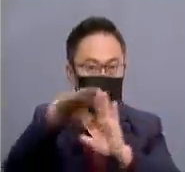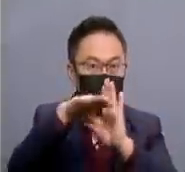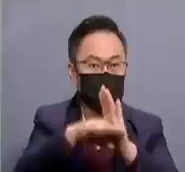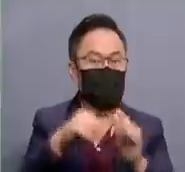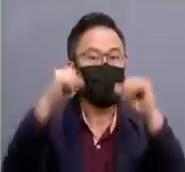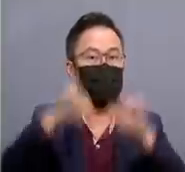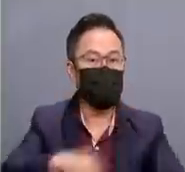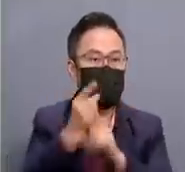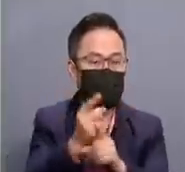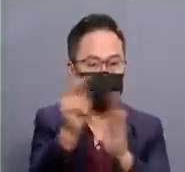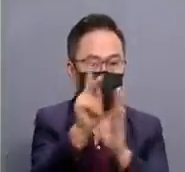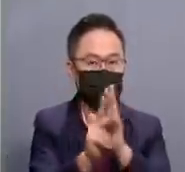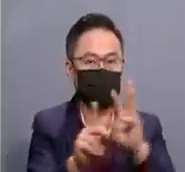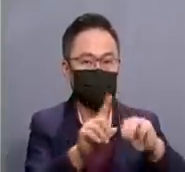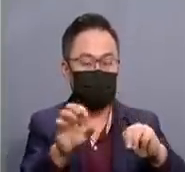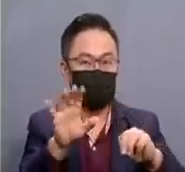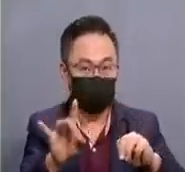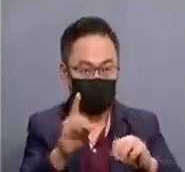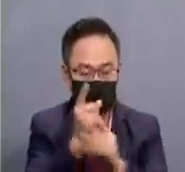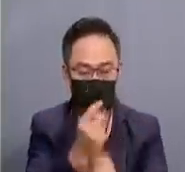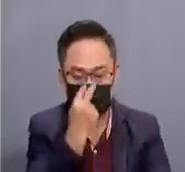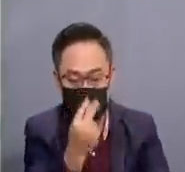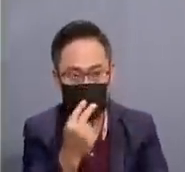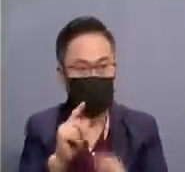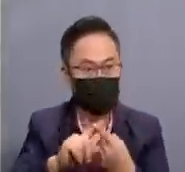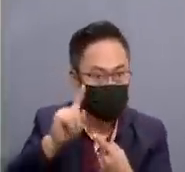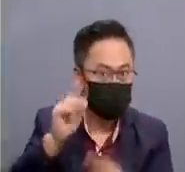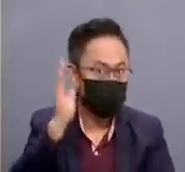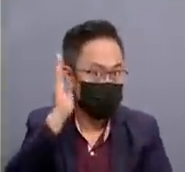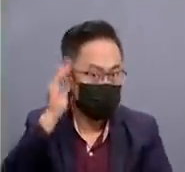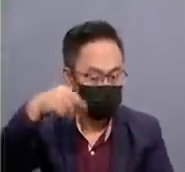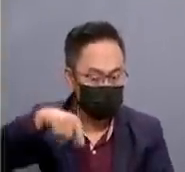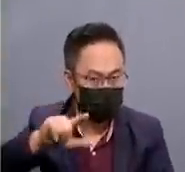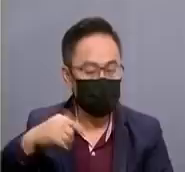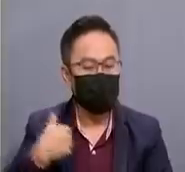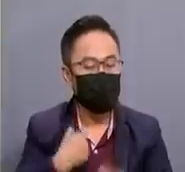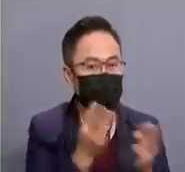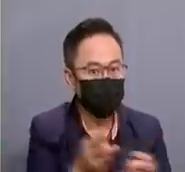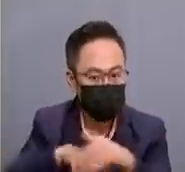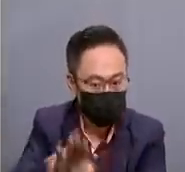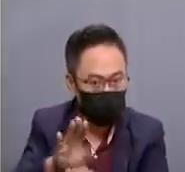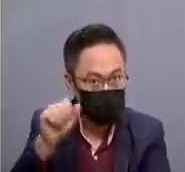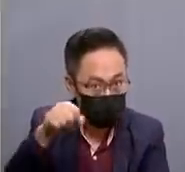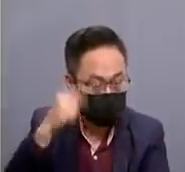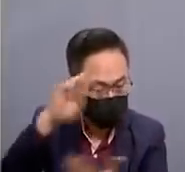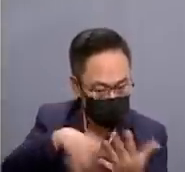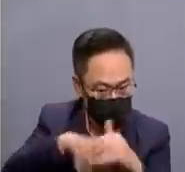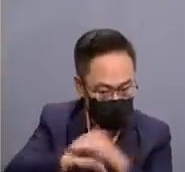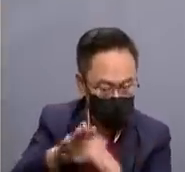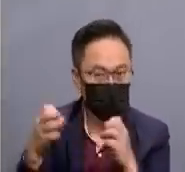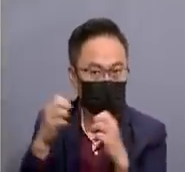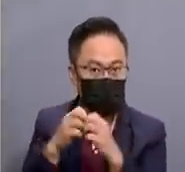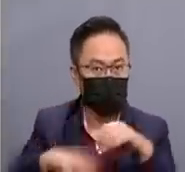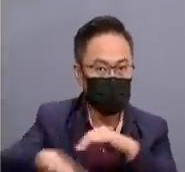ารณาความอาญามาตรา108ซึ่งจะดูทั้งว่ามีผู้ต้องหามีพฤติกรรมหลบหนีหรือไม่หรือไปยุ่งเหยิงกับ